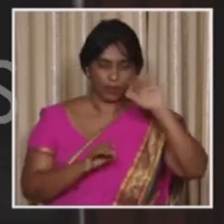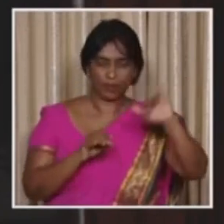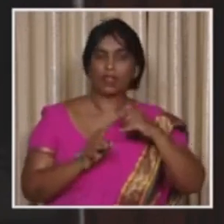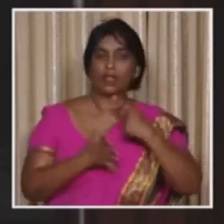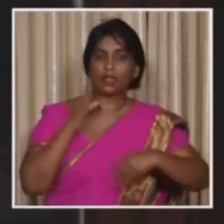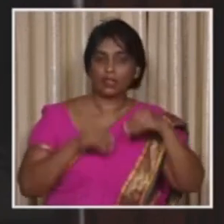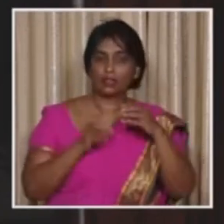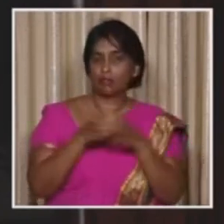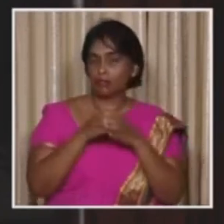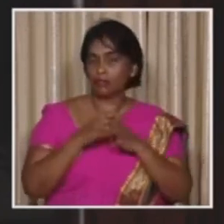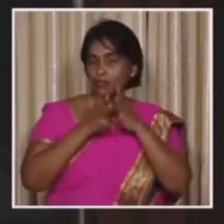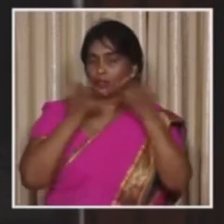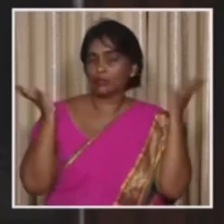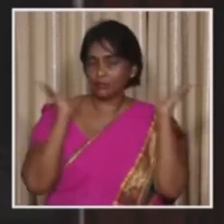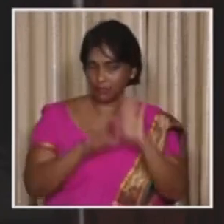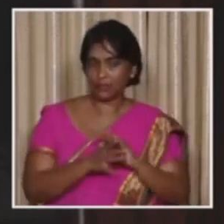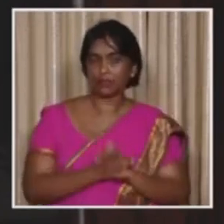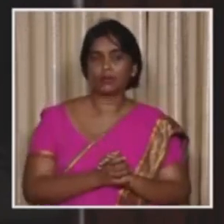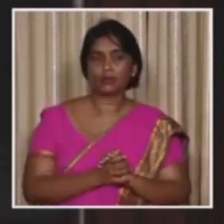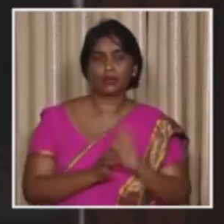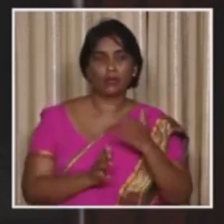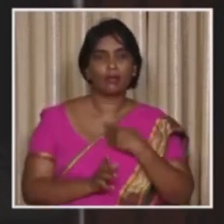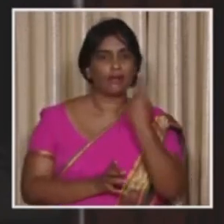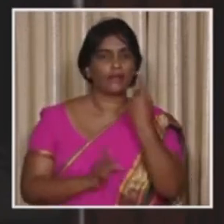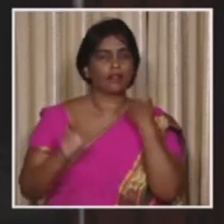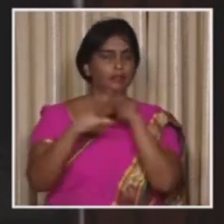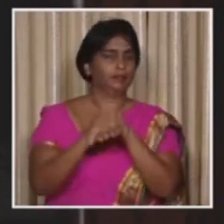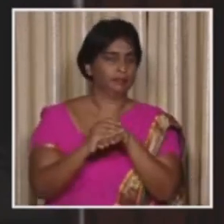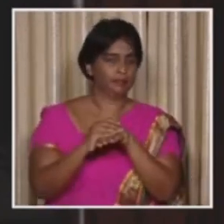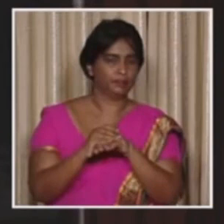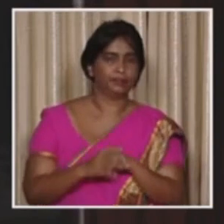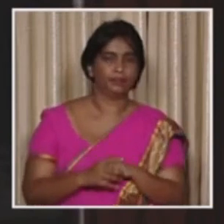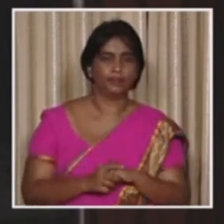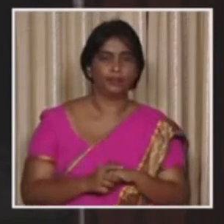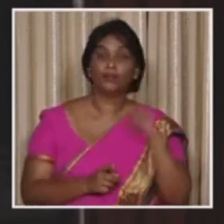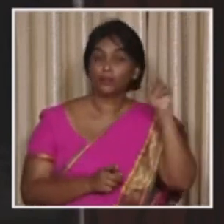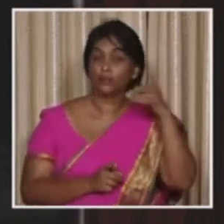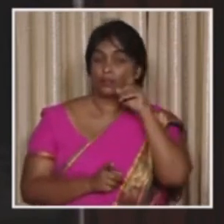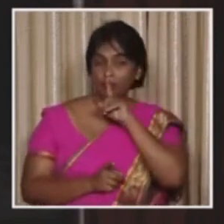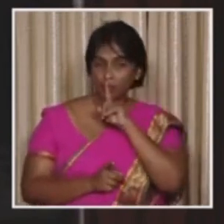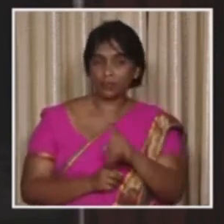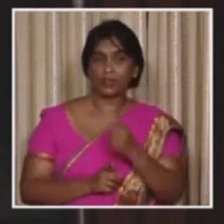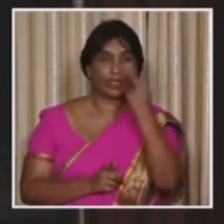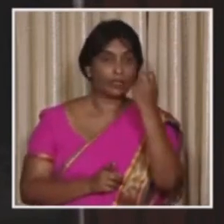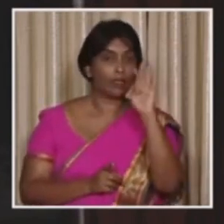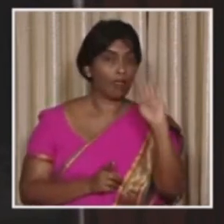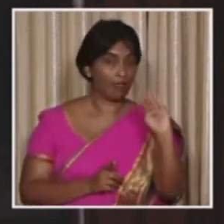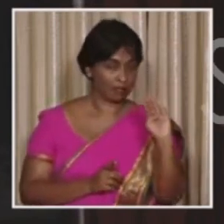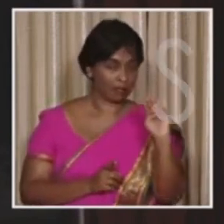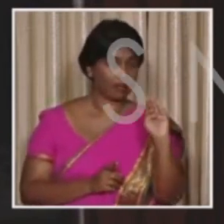පක්ෂ බොහෝ මේකට ආරාධනා කරලා තිබ්බා හැබැයි මං විතරයි ගිහිල්ලා හිටියේ ඒගොල්ලෝ යෝජනා කරනවා 2040